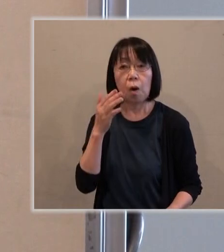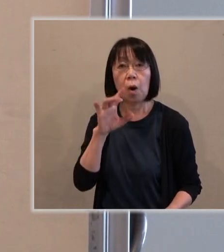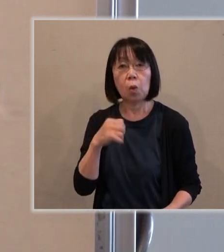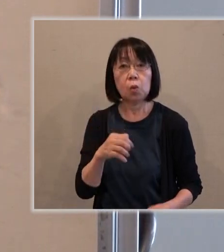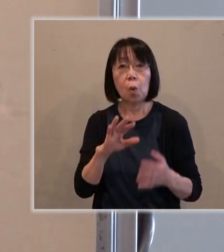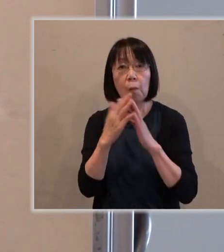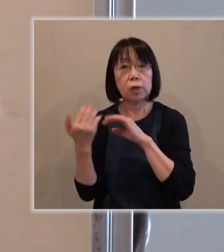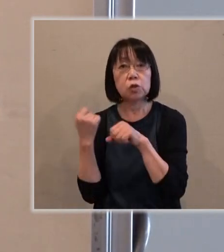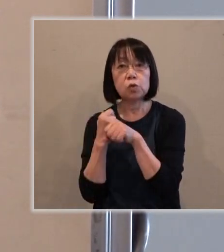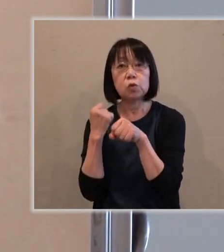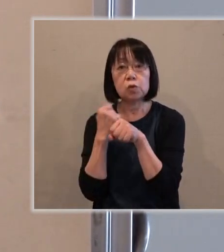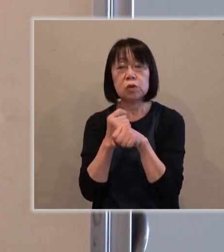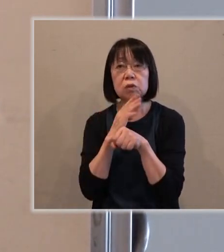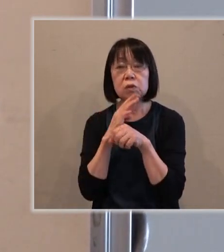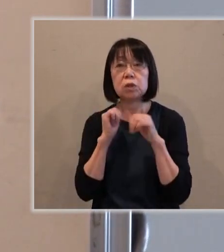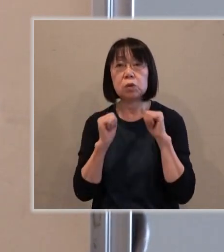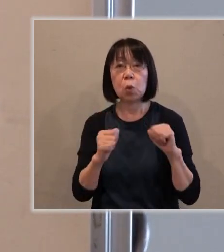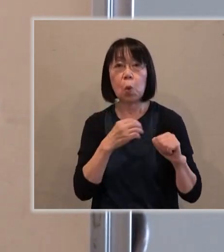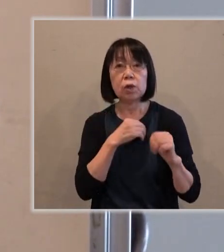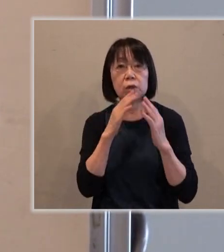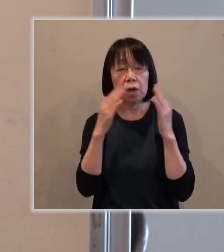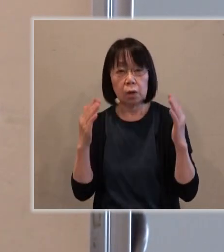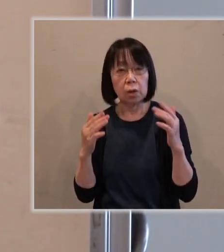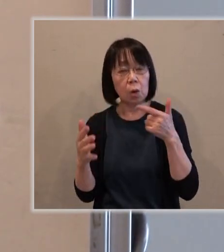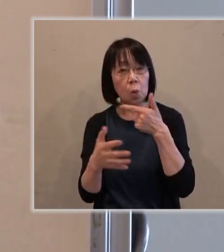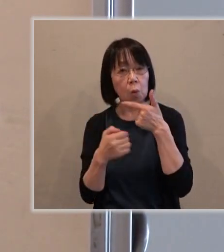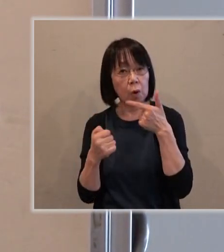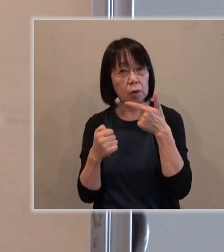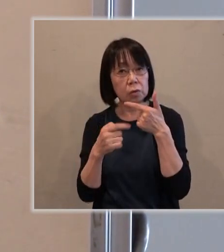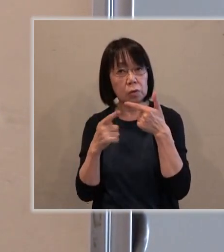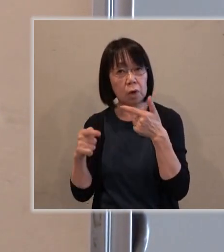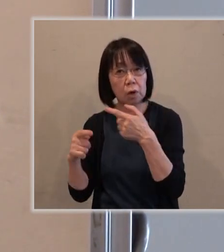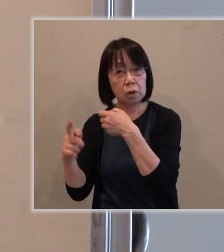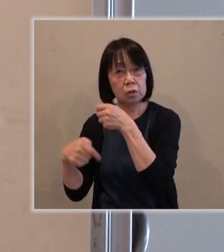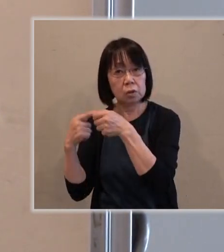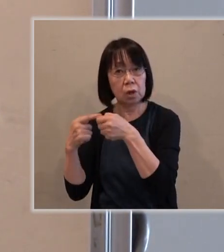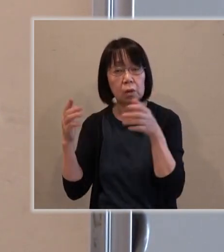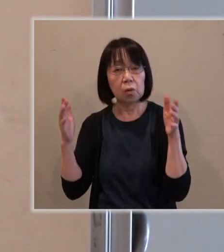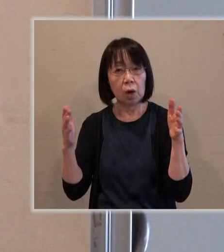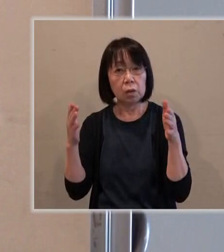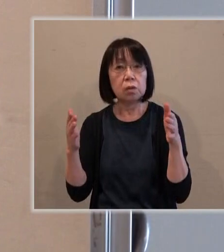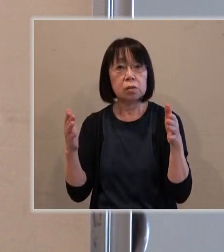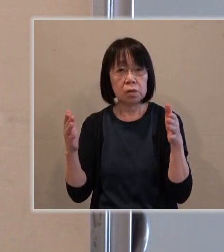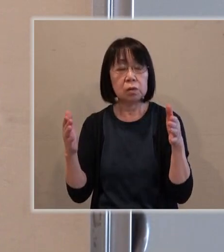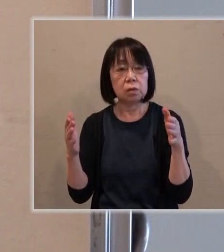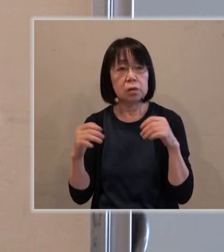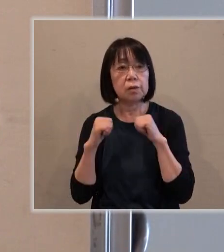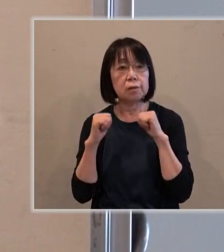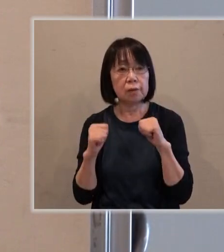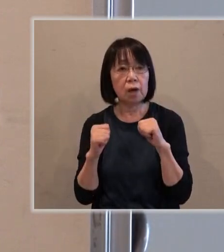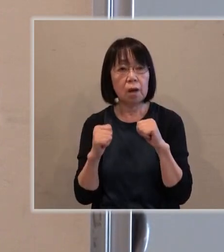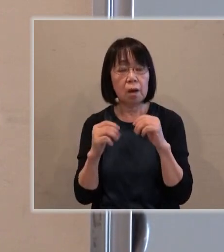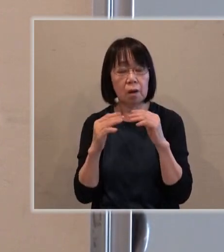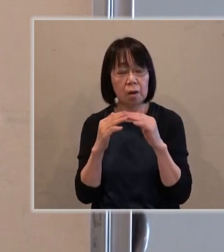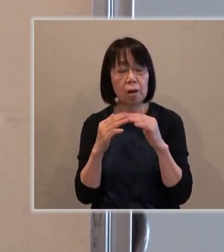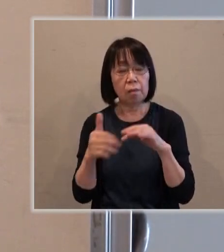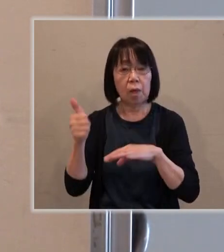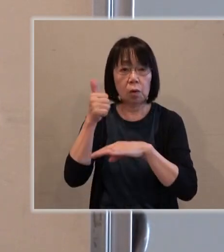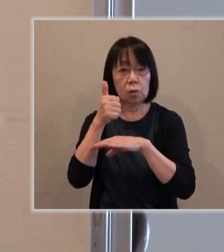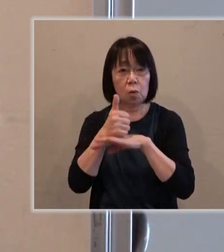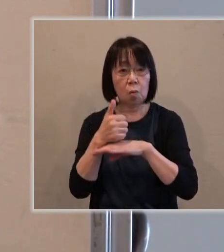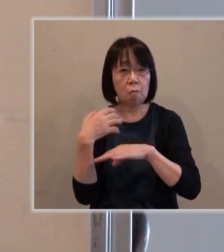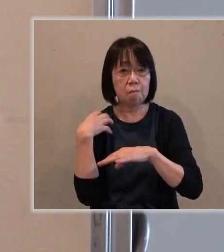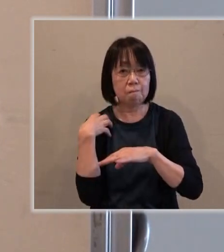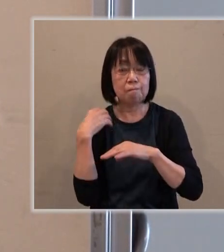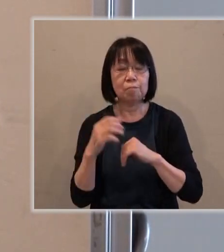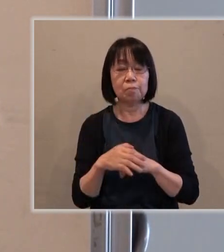実行委員会に半年から1年ほど所属させていただいて代表をしたんですけれども、皆さん今